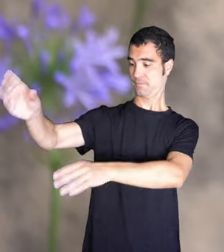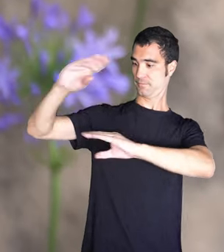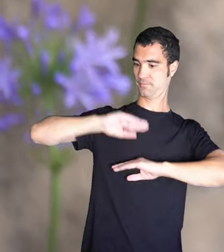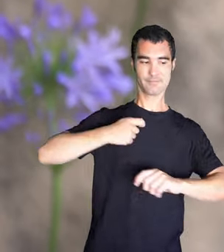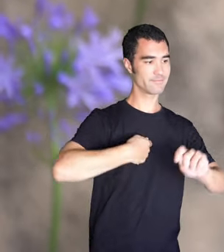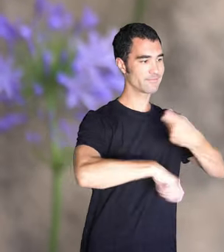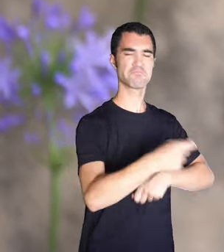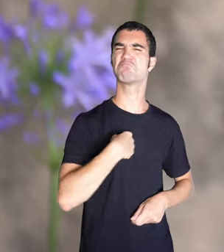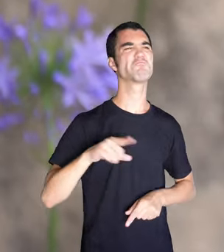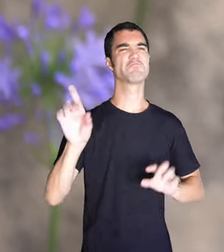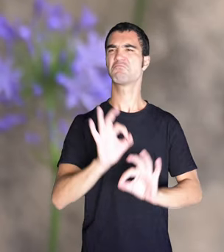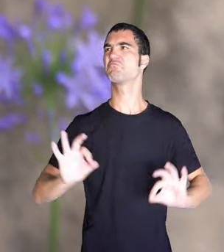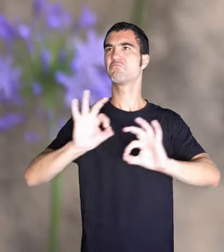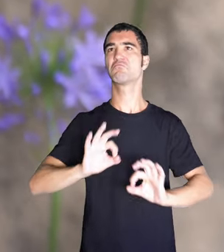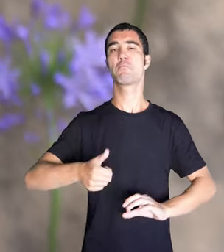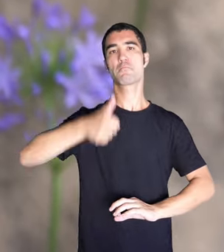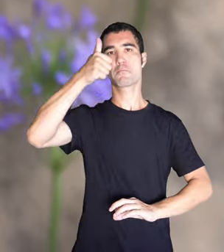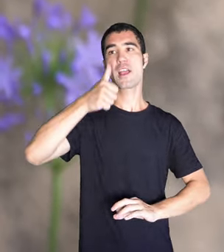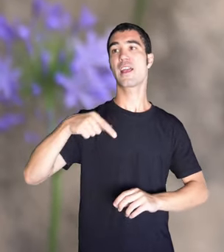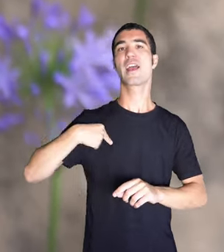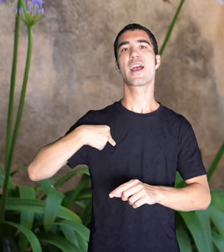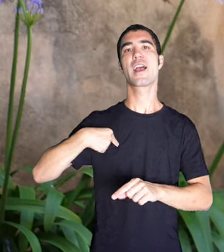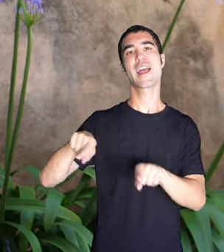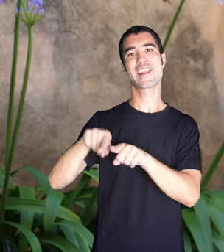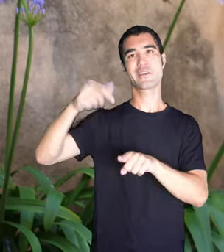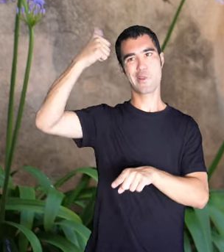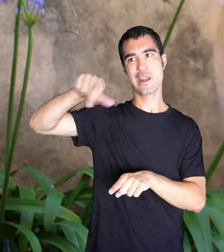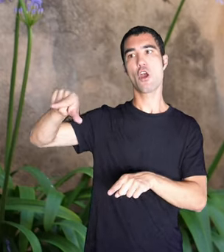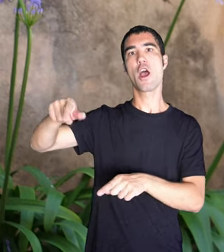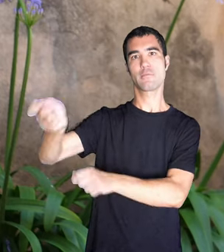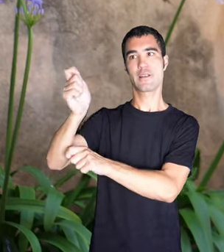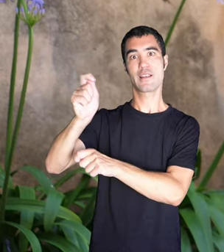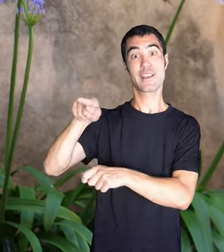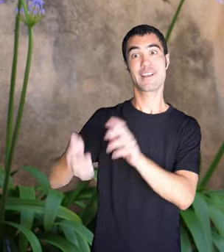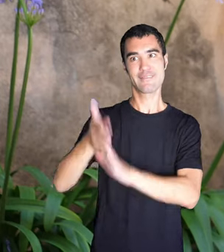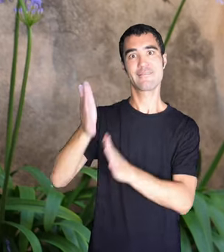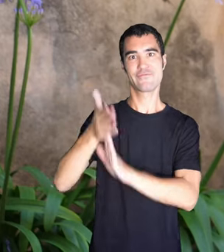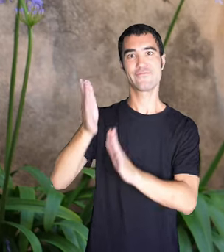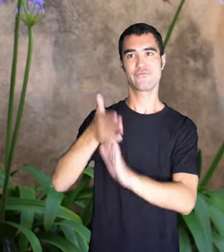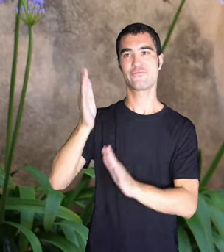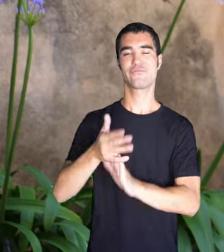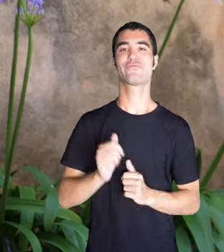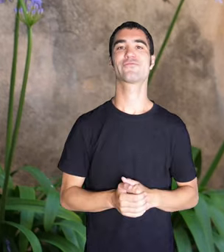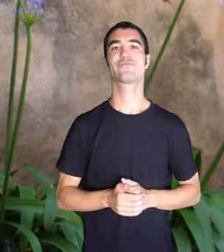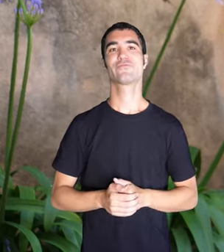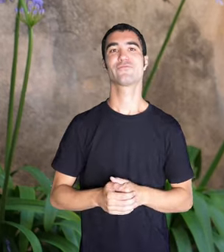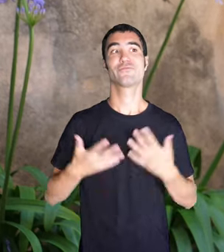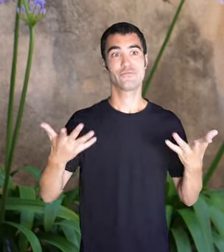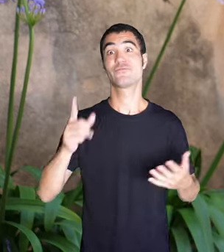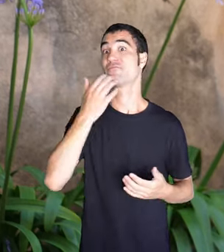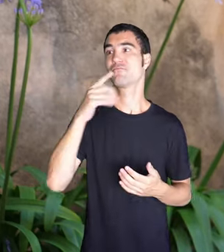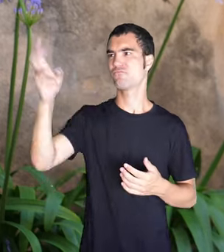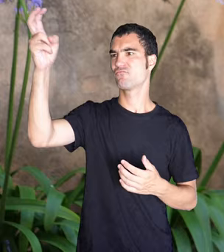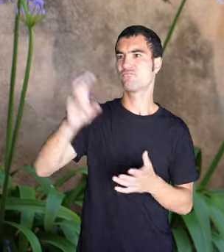'apareix jo, que vaig vendre més per el meu germà. El meu germà anava a pescar i també, si